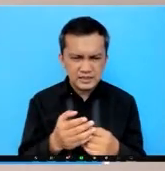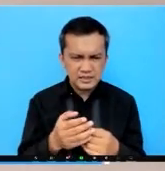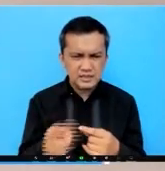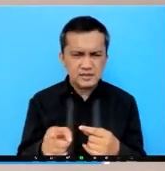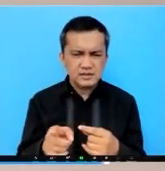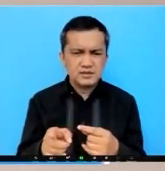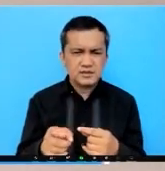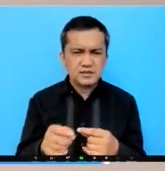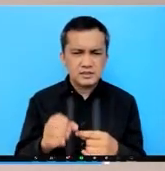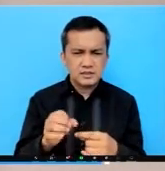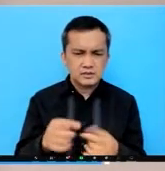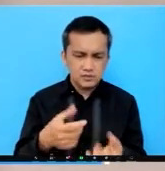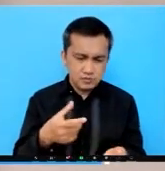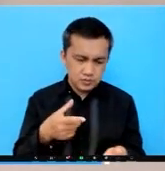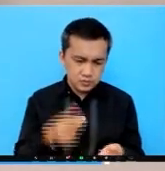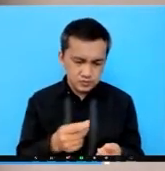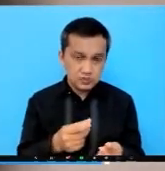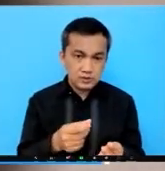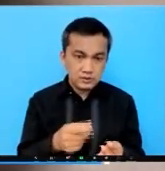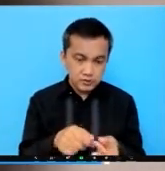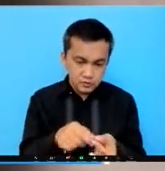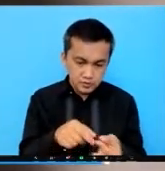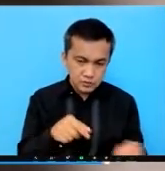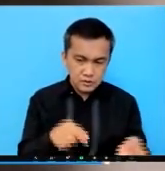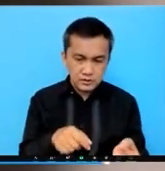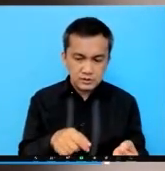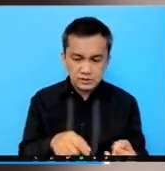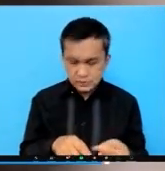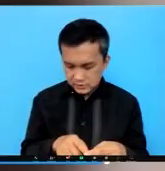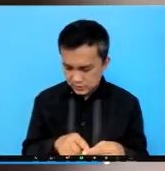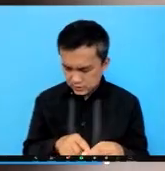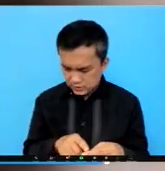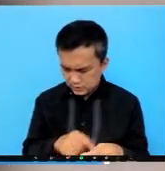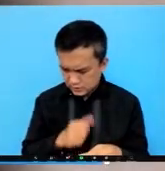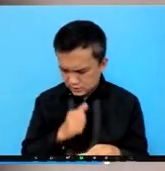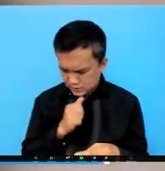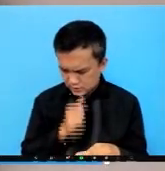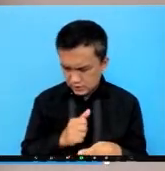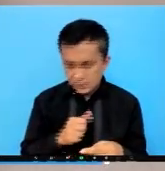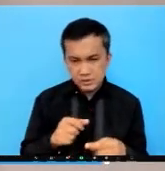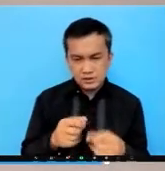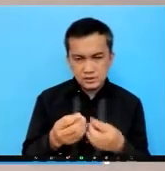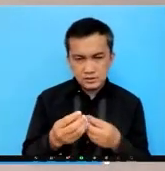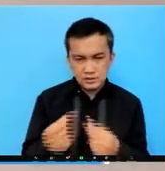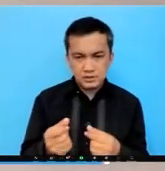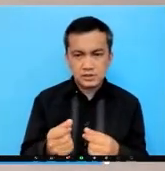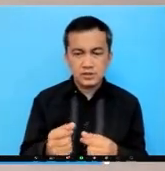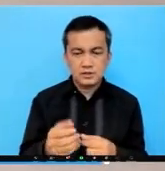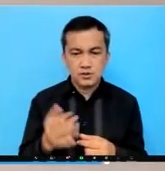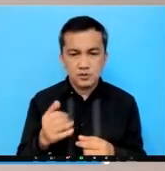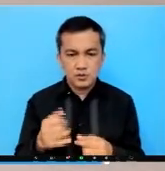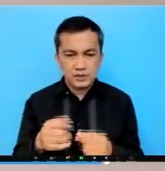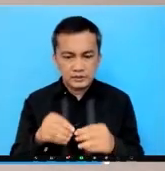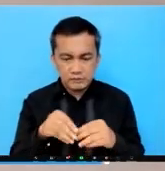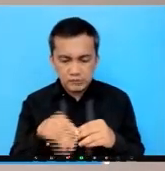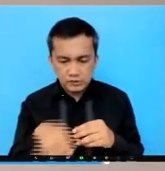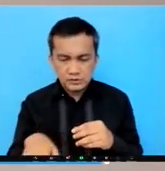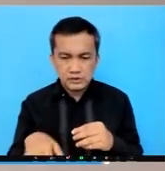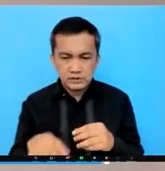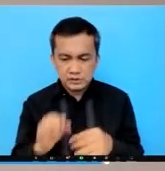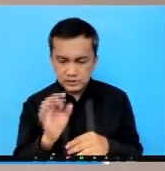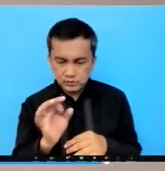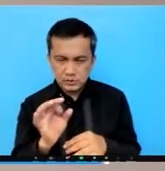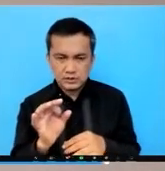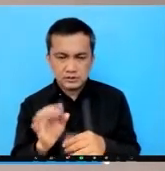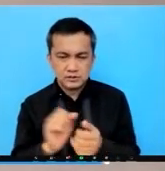ng jeringgilya o nung karayom, hindi na po naghihilom yun. Kaya kumatas po yung naging butas niya